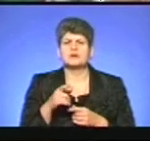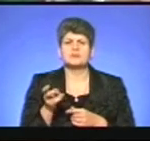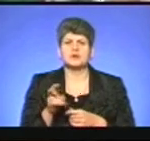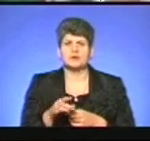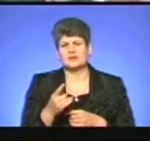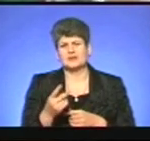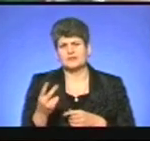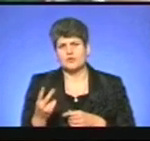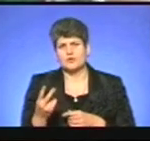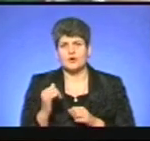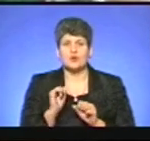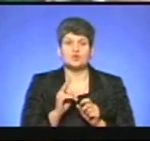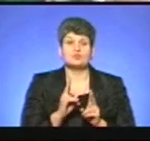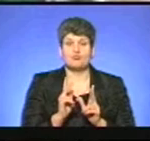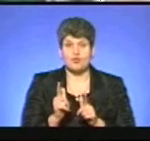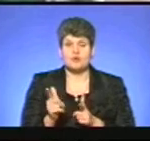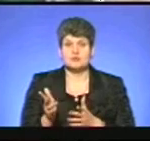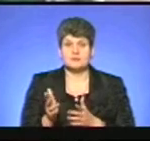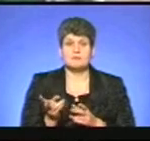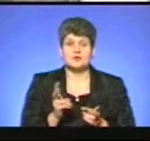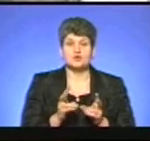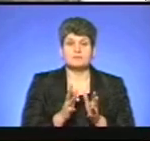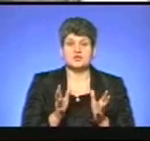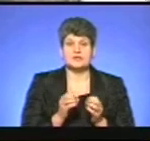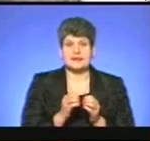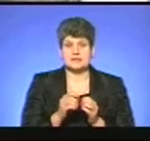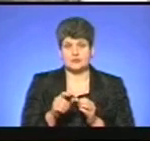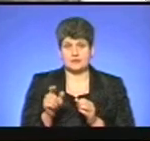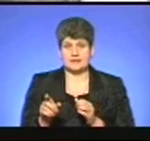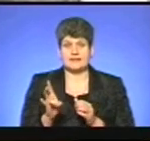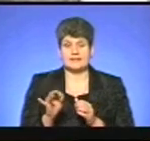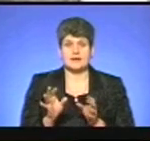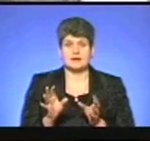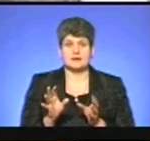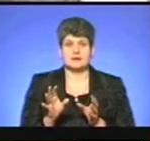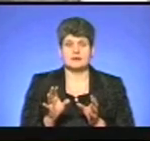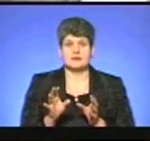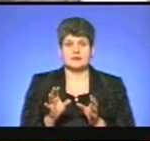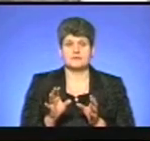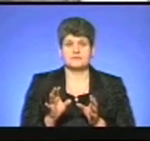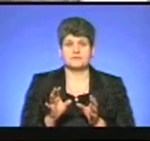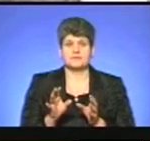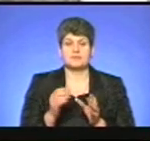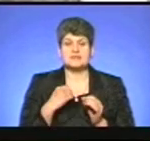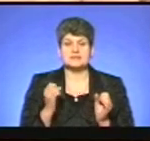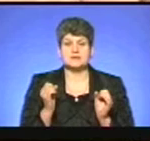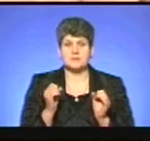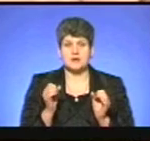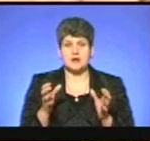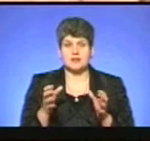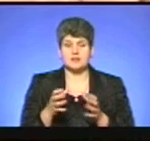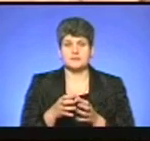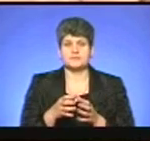один-двоє, можливо, хтось погодиться. Насправді, у нас прийшло більше 10 людей на співбесіду. Не на кастинг. Ми зібрали таку,